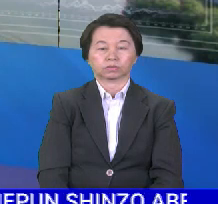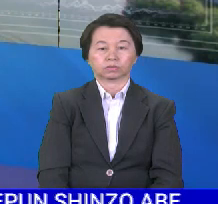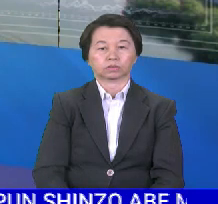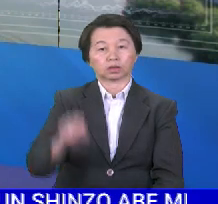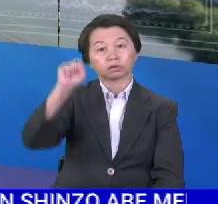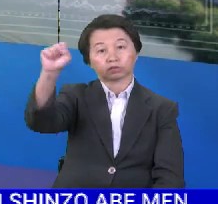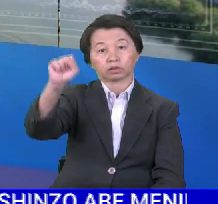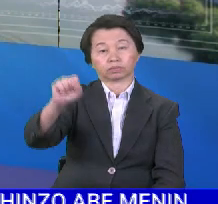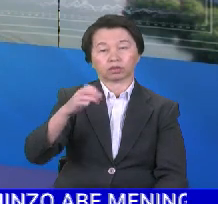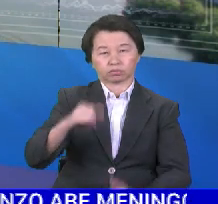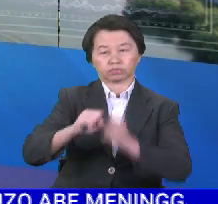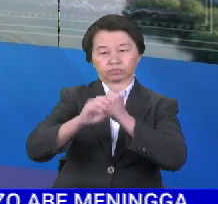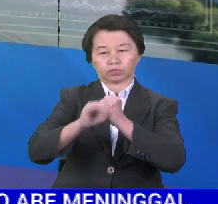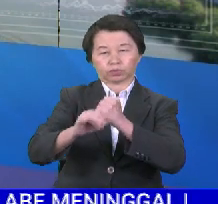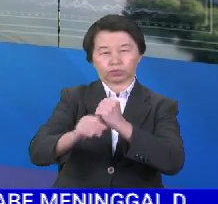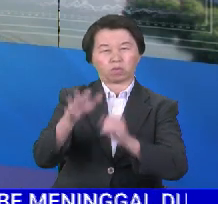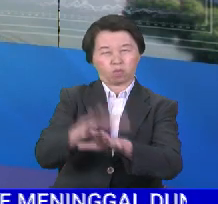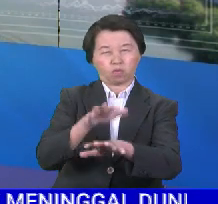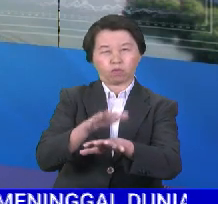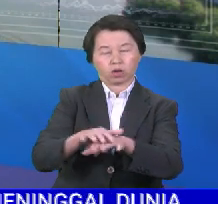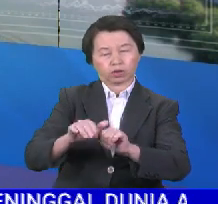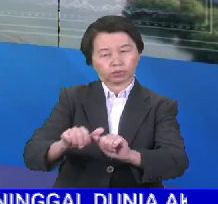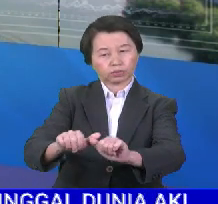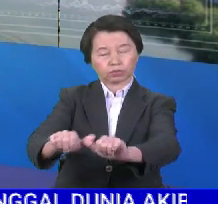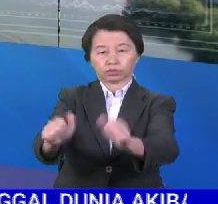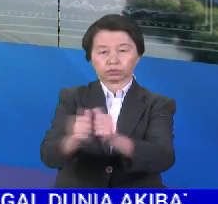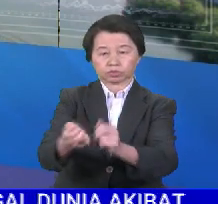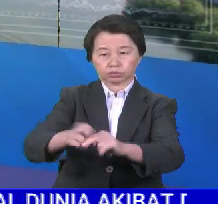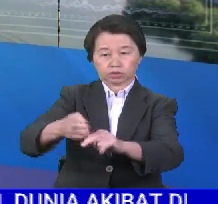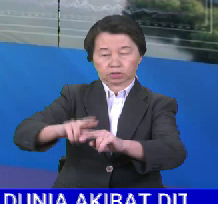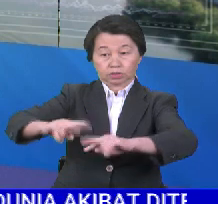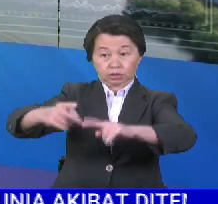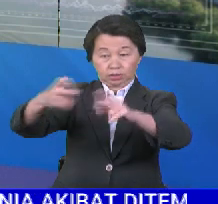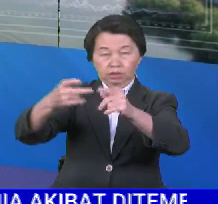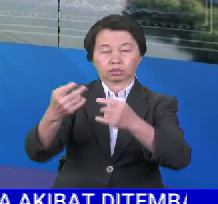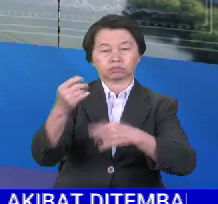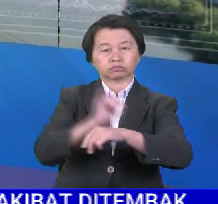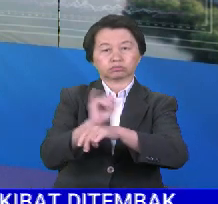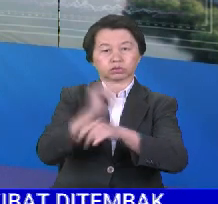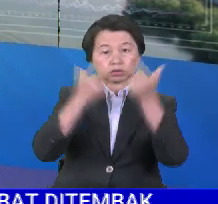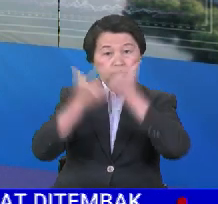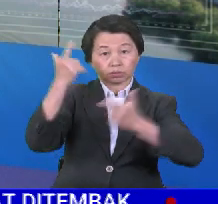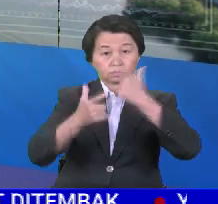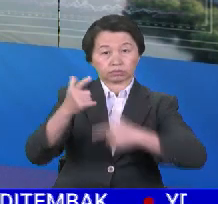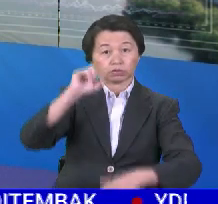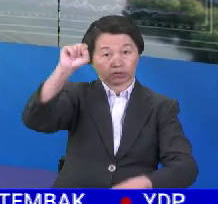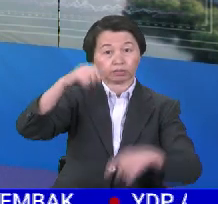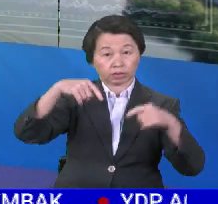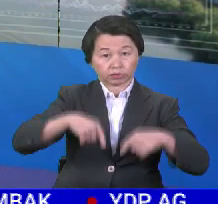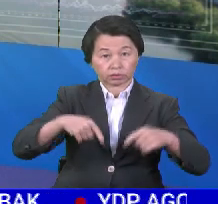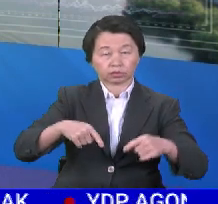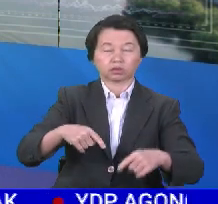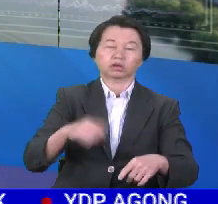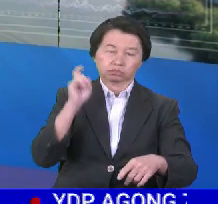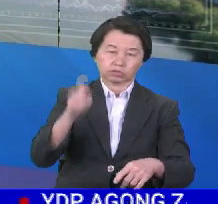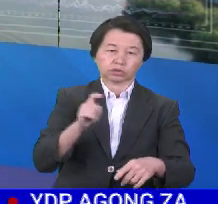Sabah memerlukan promosi yang agresif dan berterusan dalam meningkatkan semula industri pelancongan di negeri ini. Langkah tersebut